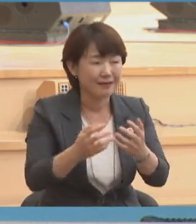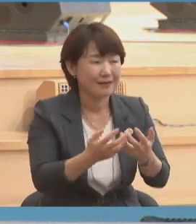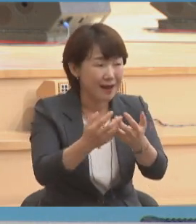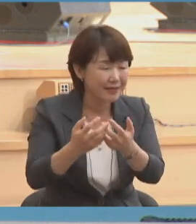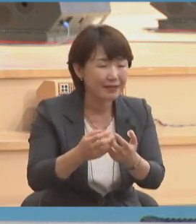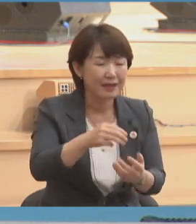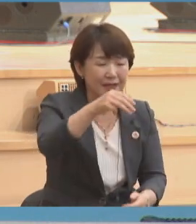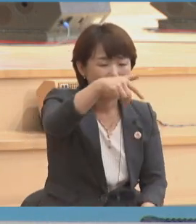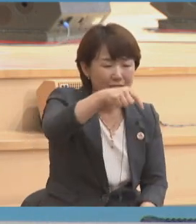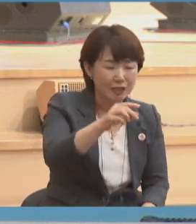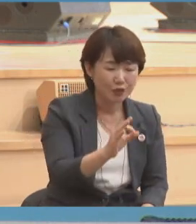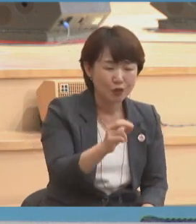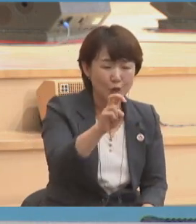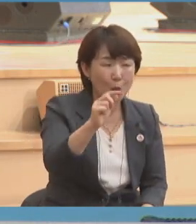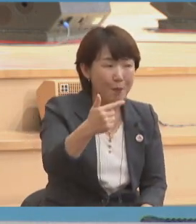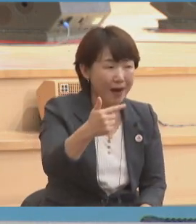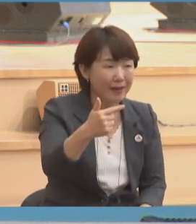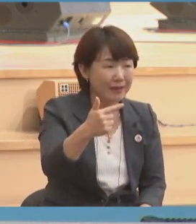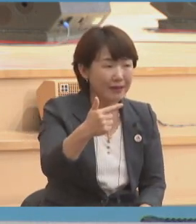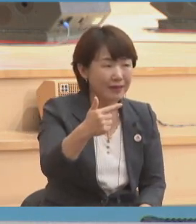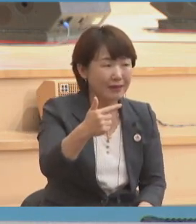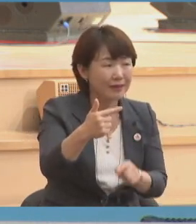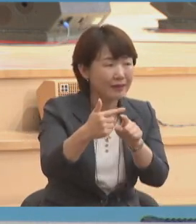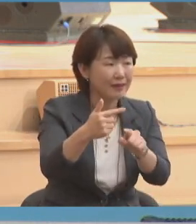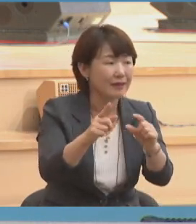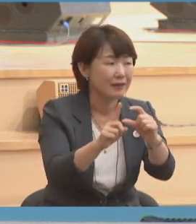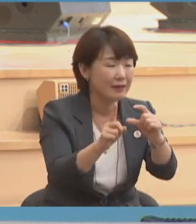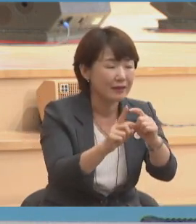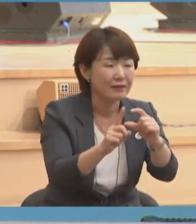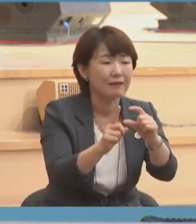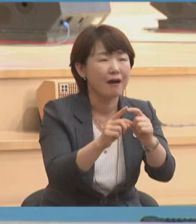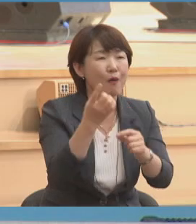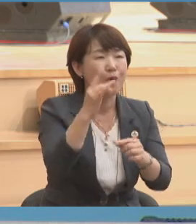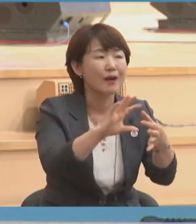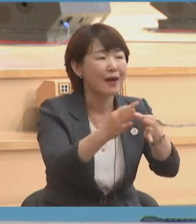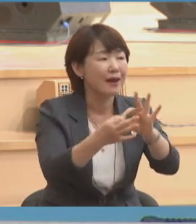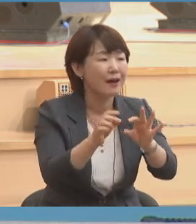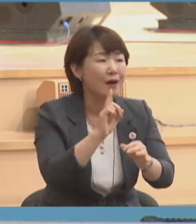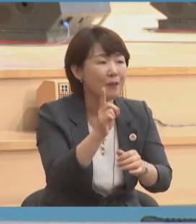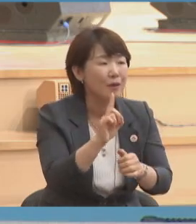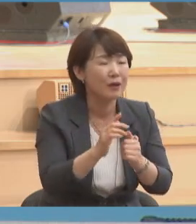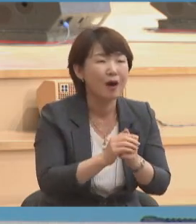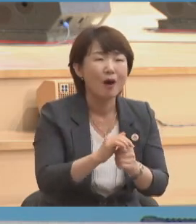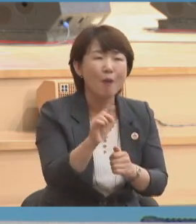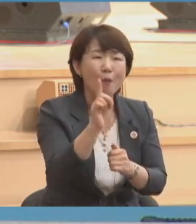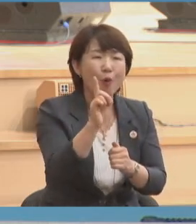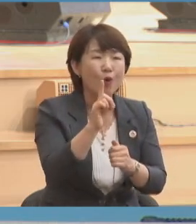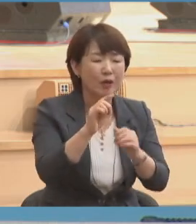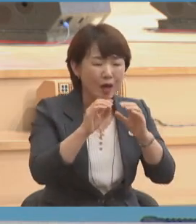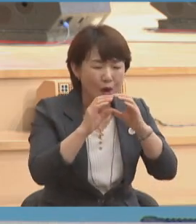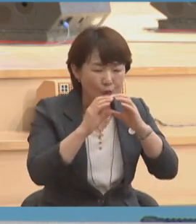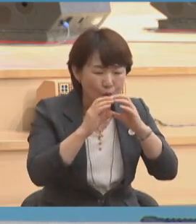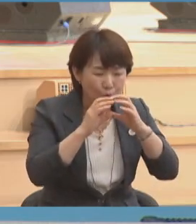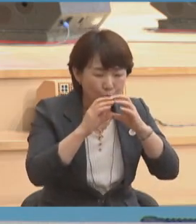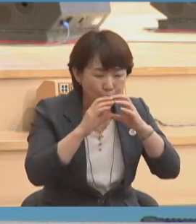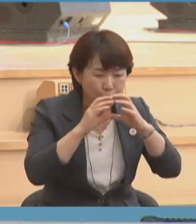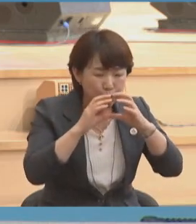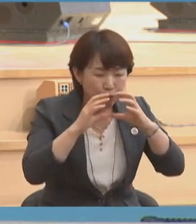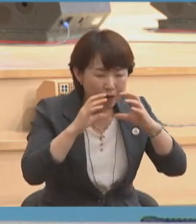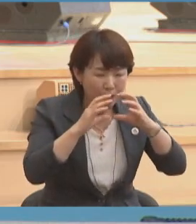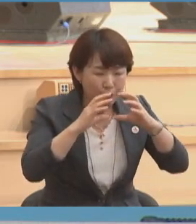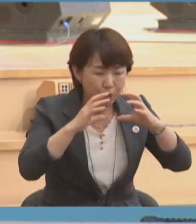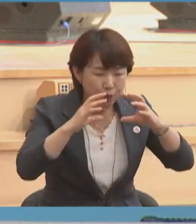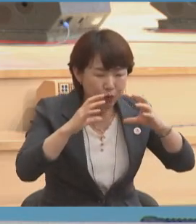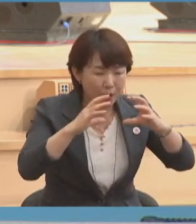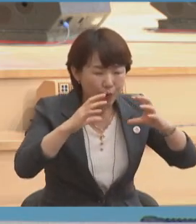그 단어가 헬라 단어 원어가 참 중요한데 어떤 의미냐면 뭐뭐로 부풀어 오르다 꽉